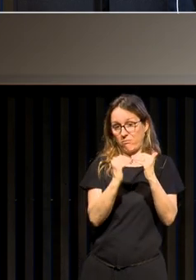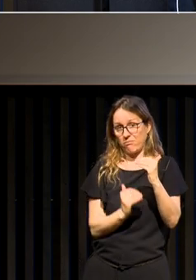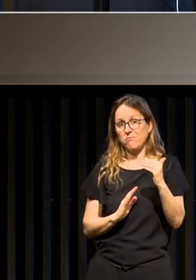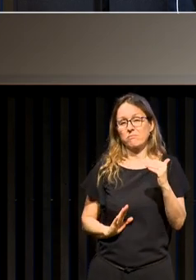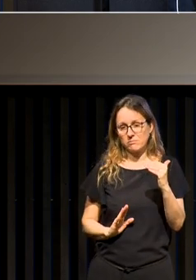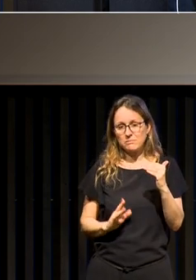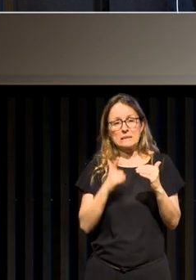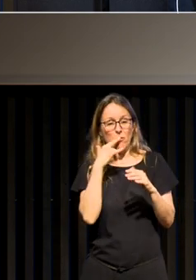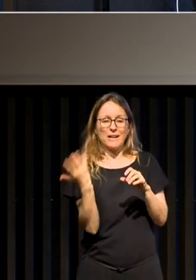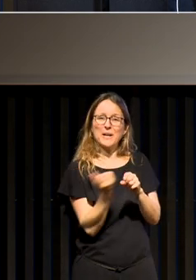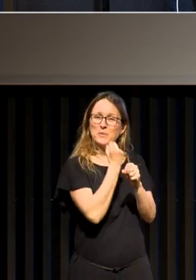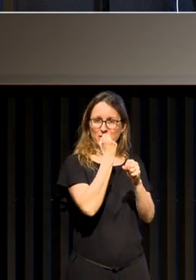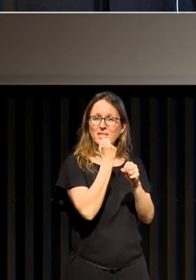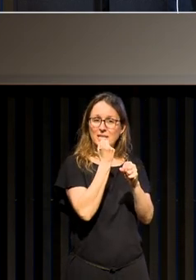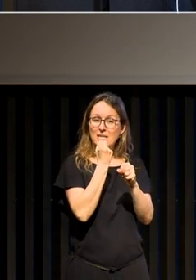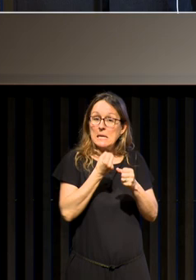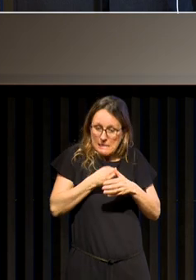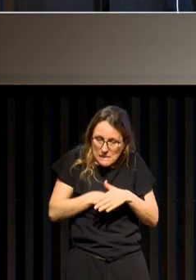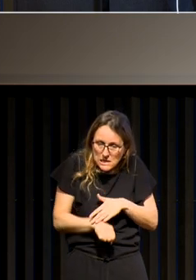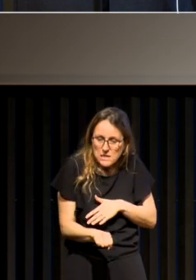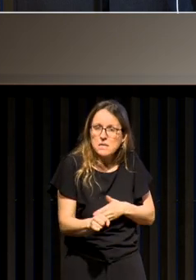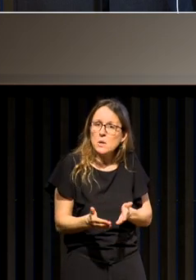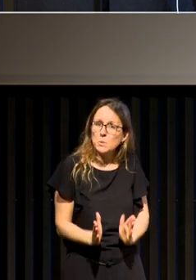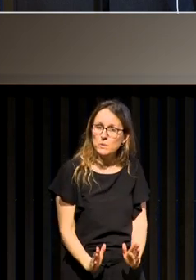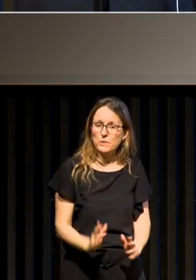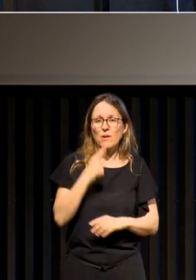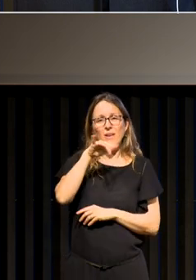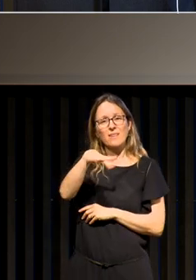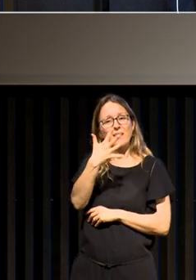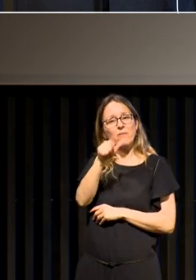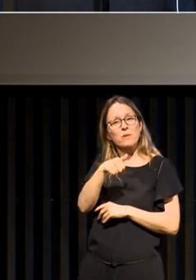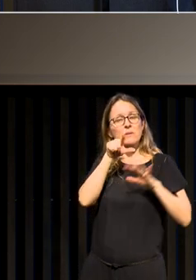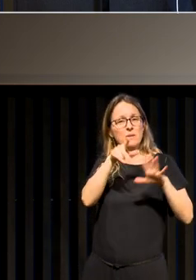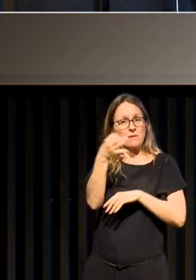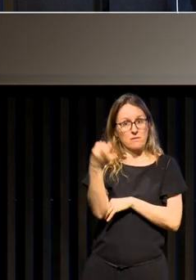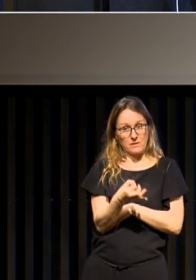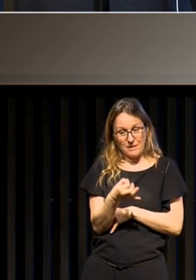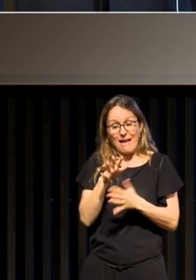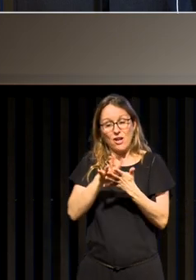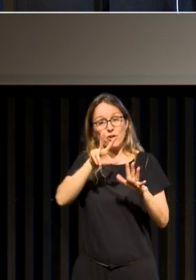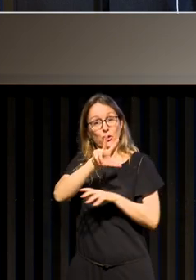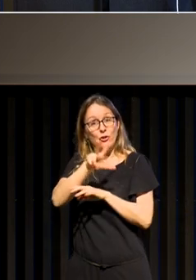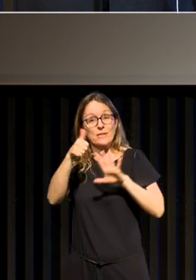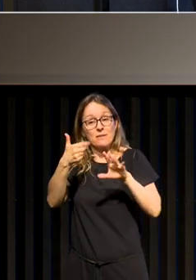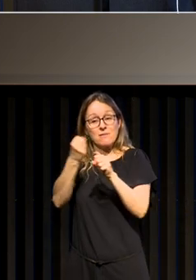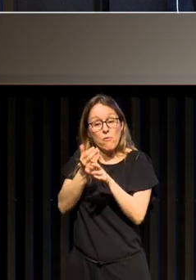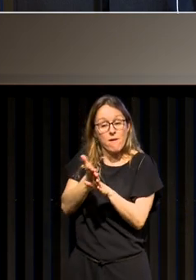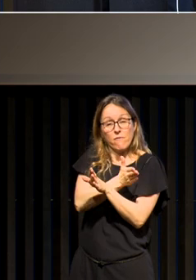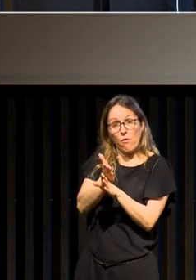les chances de succès d'accouchement sont de 15,7% avant 36 ans par